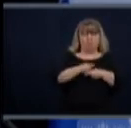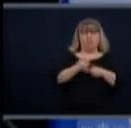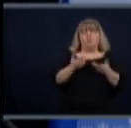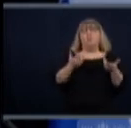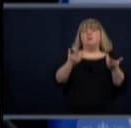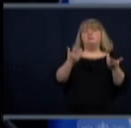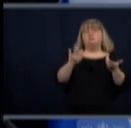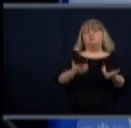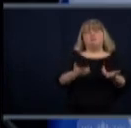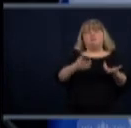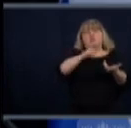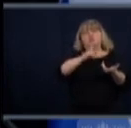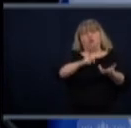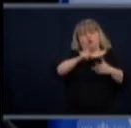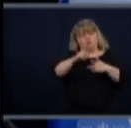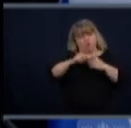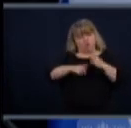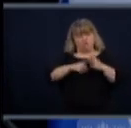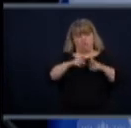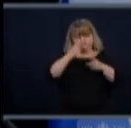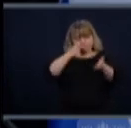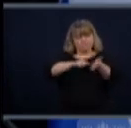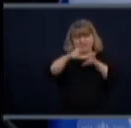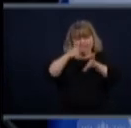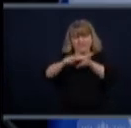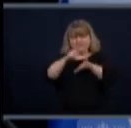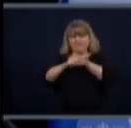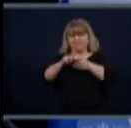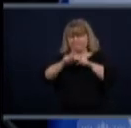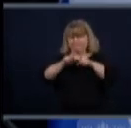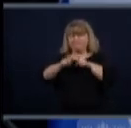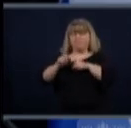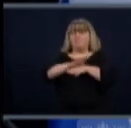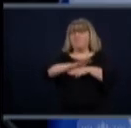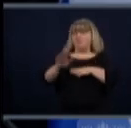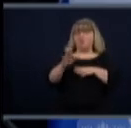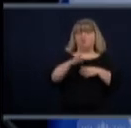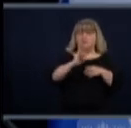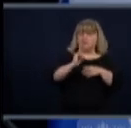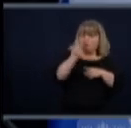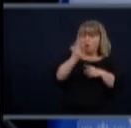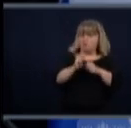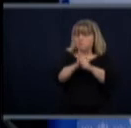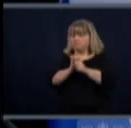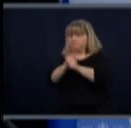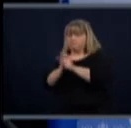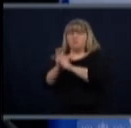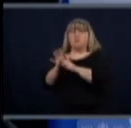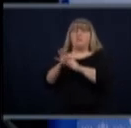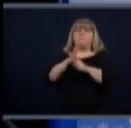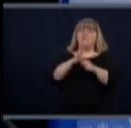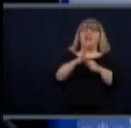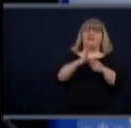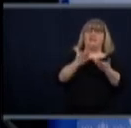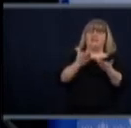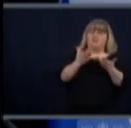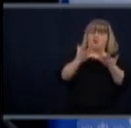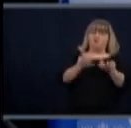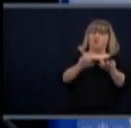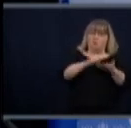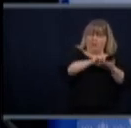effectivement, tester. On va continuer à tester pour là où il y a des éclosions, mais on va avoir des approches plus proactives de tests pour documenter